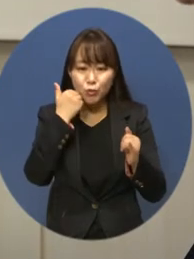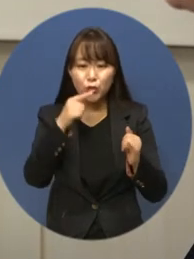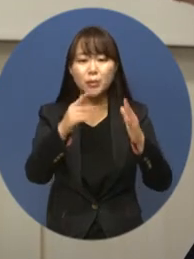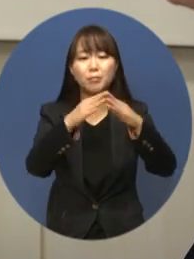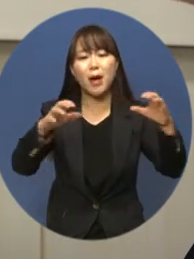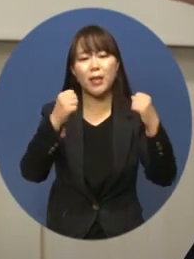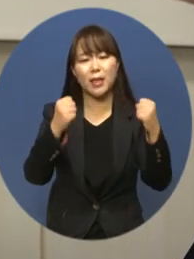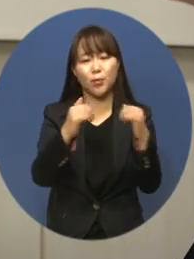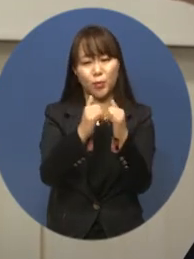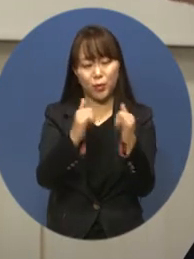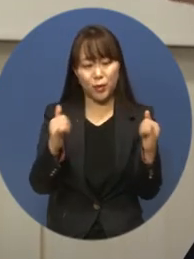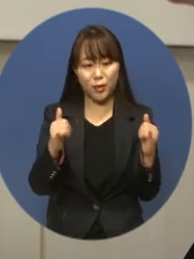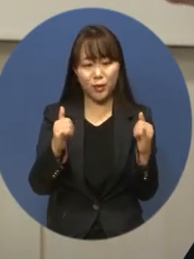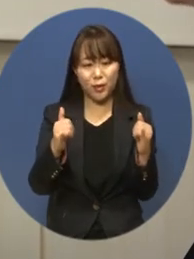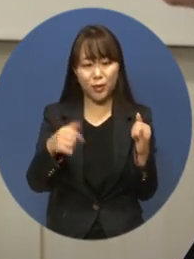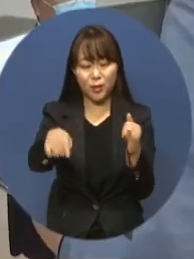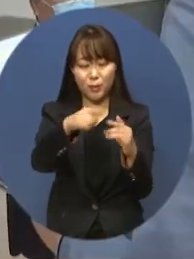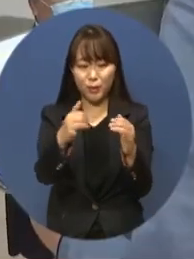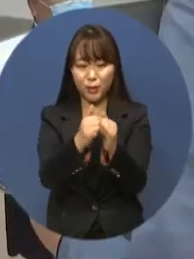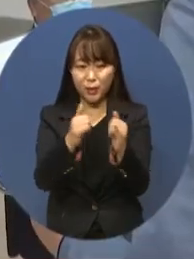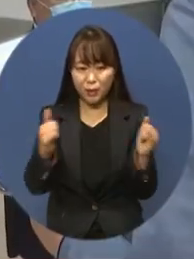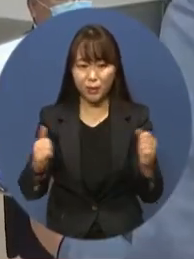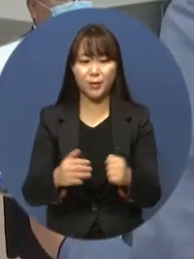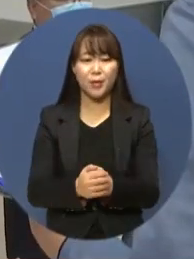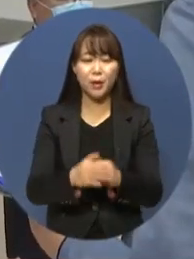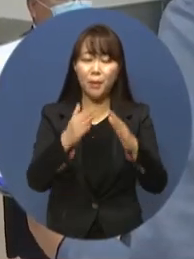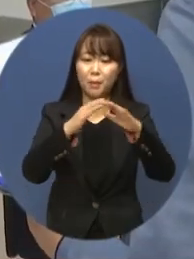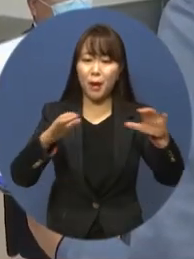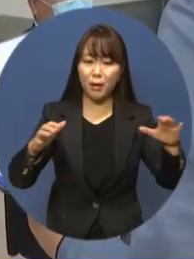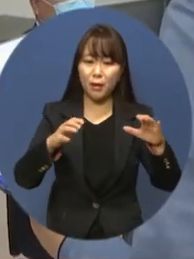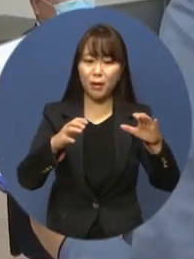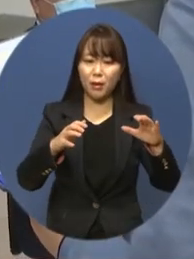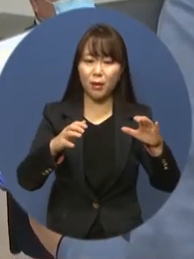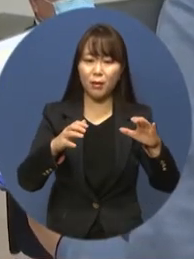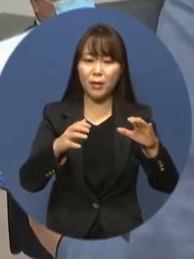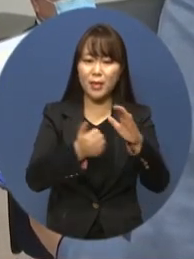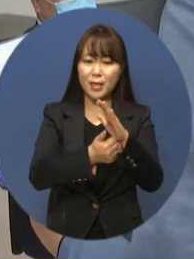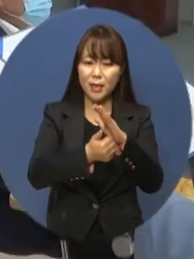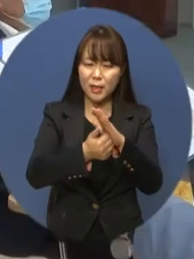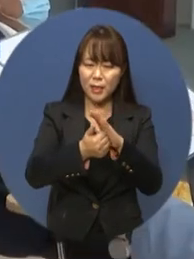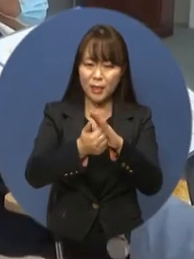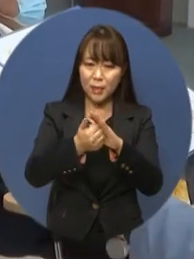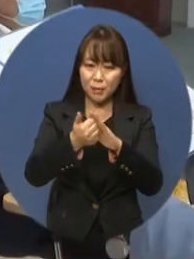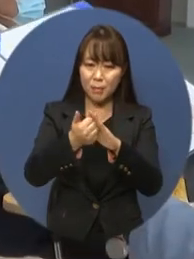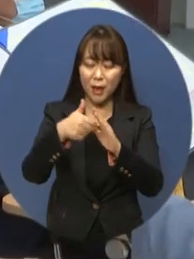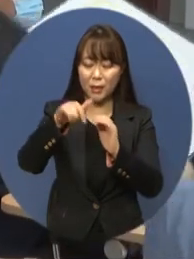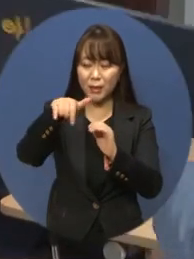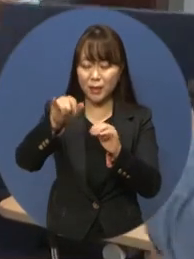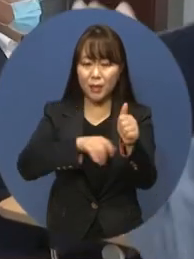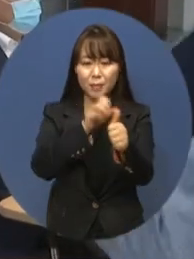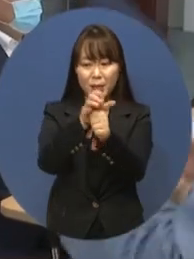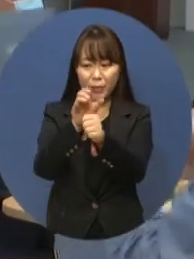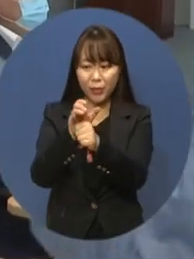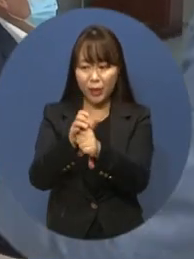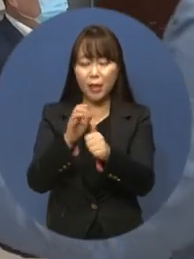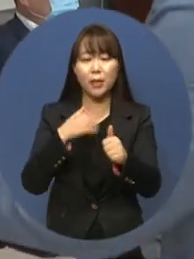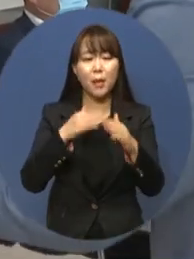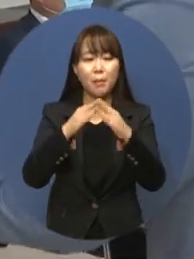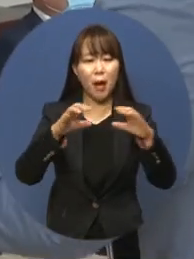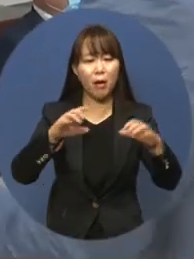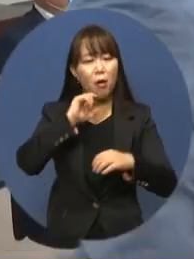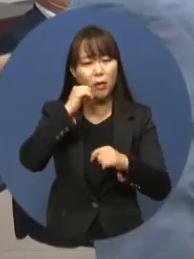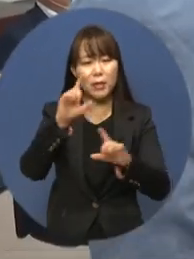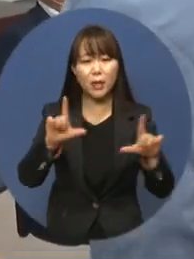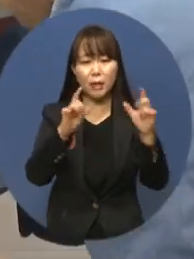그렇죠. 그래서 그 마을에 있는 분들한테 마을 희망지기를 임명을 해서 그 자기 마을에